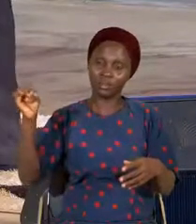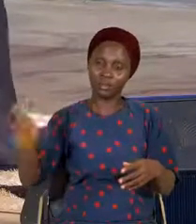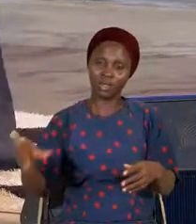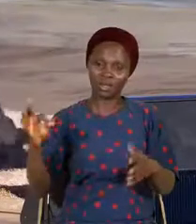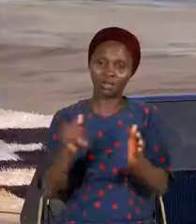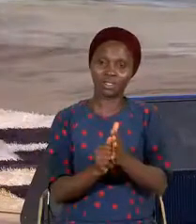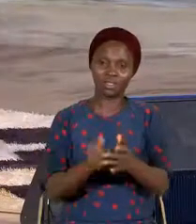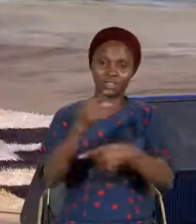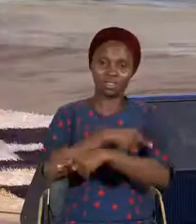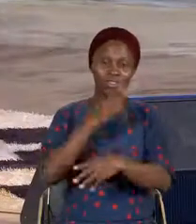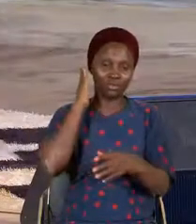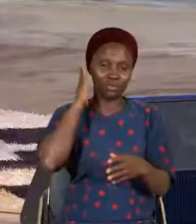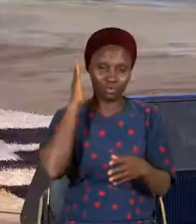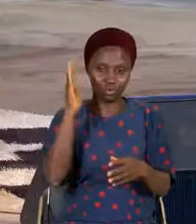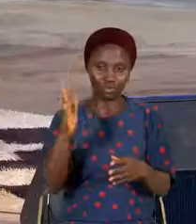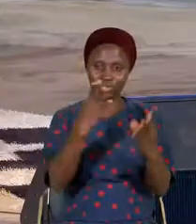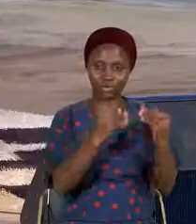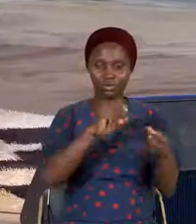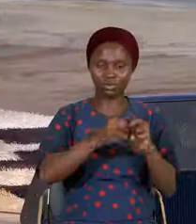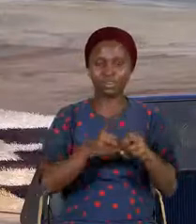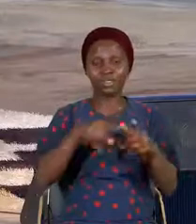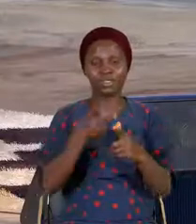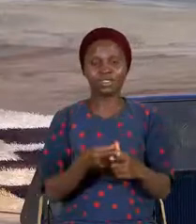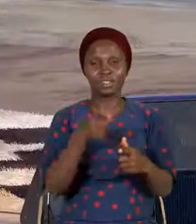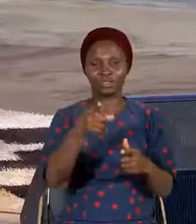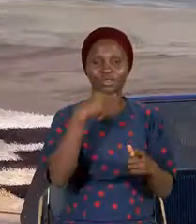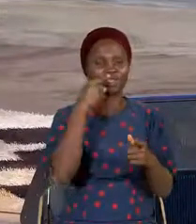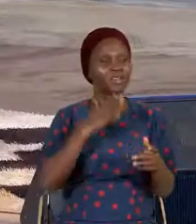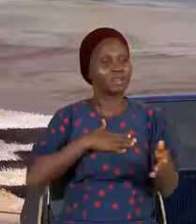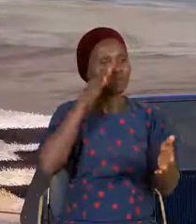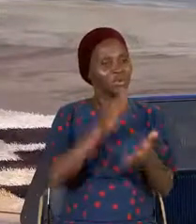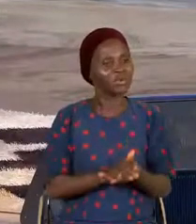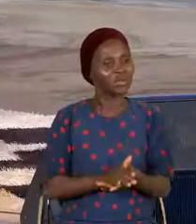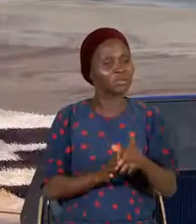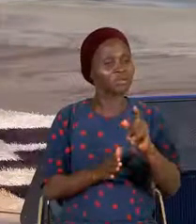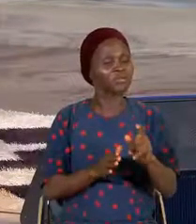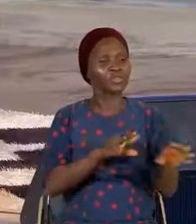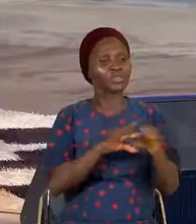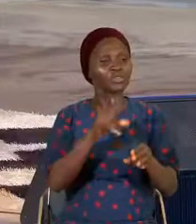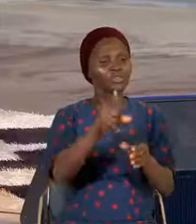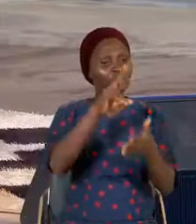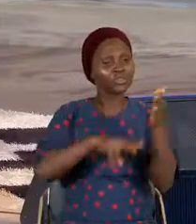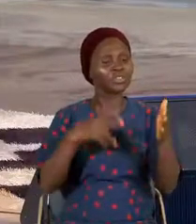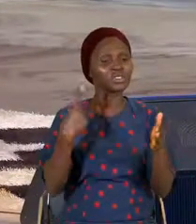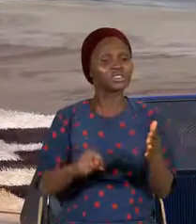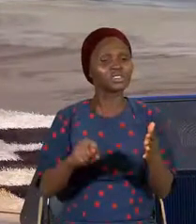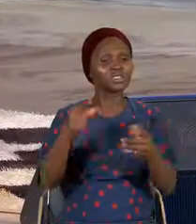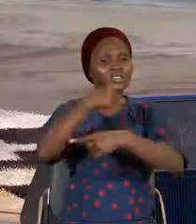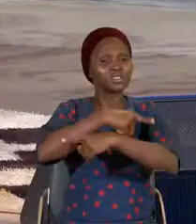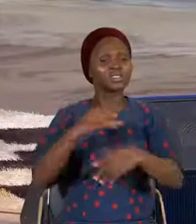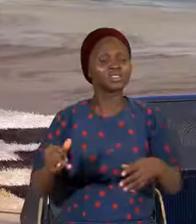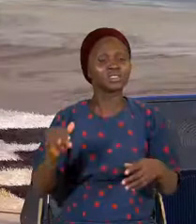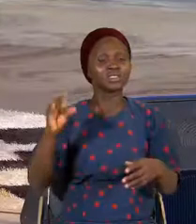résoudre ce problème dans la vie de cette femme-là. Et tu dis, ma femme, as-tu lu la manne quotidienne aujourd'hui? La manne quotidienne